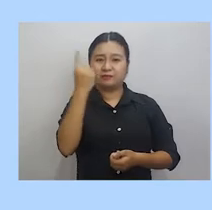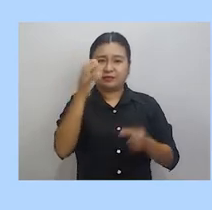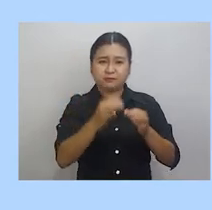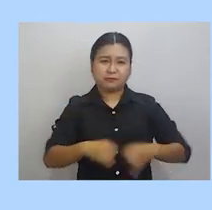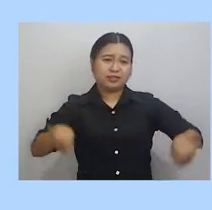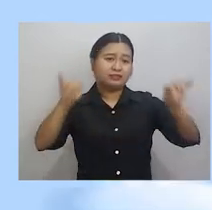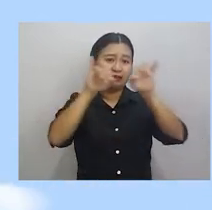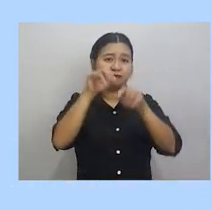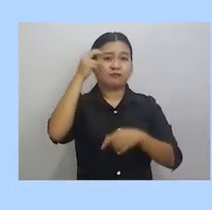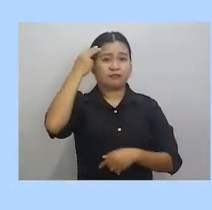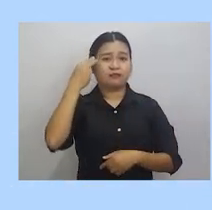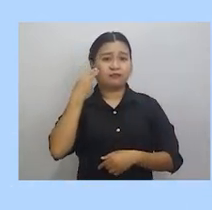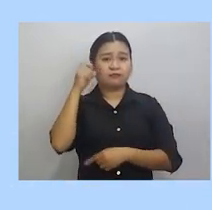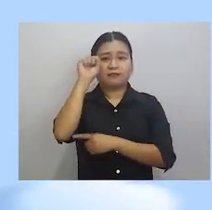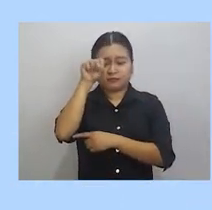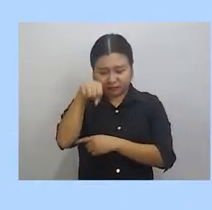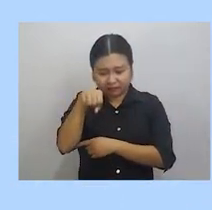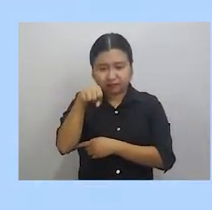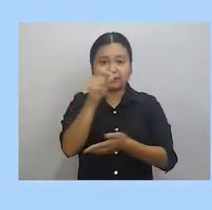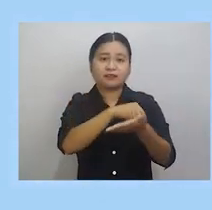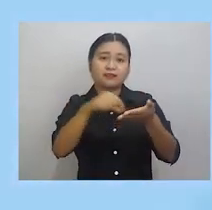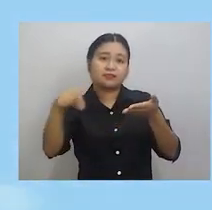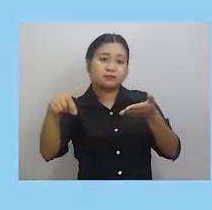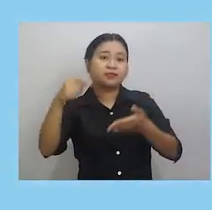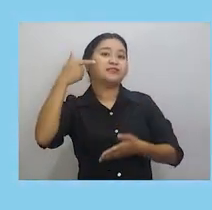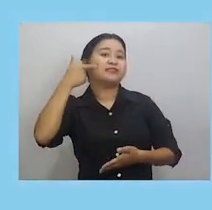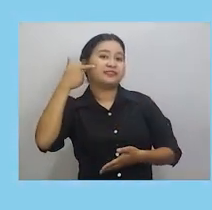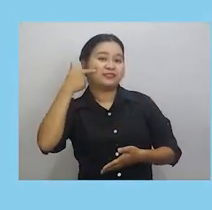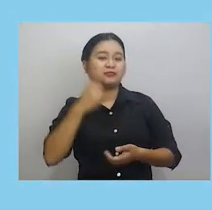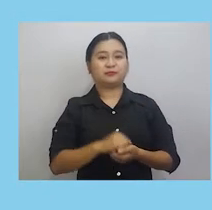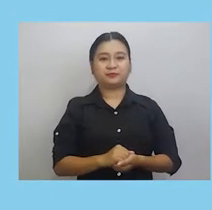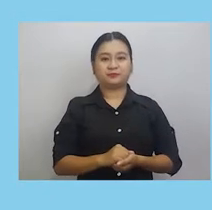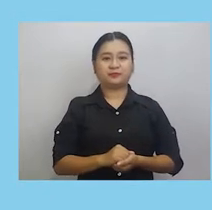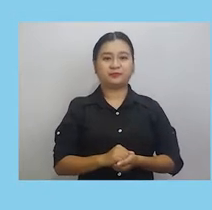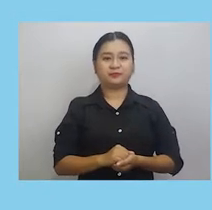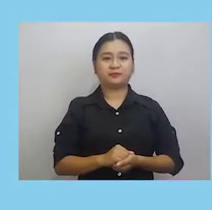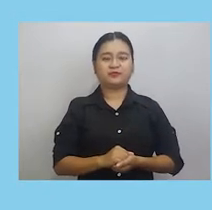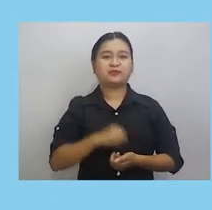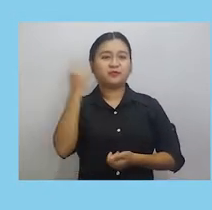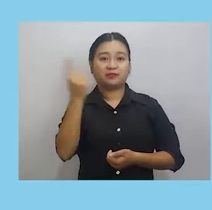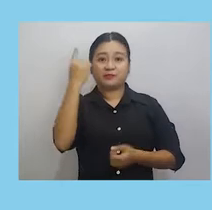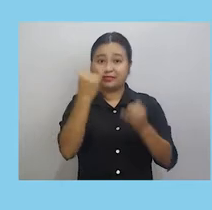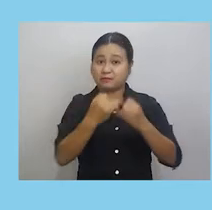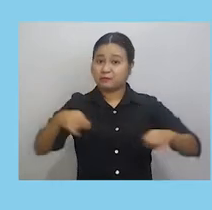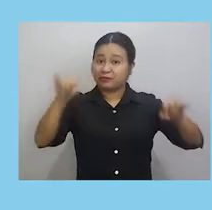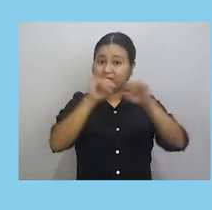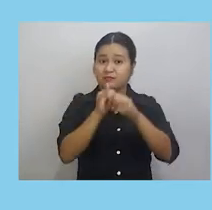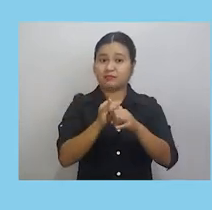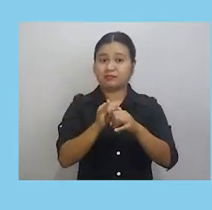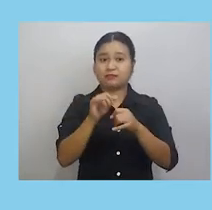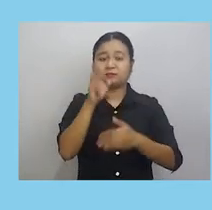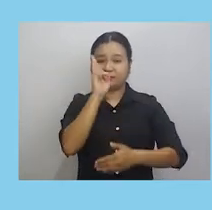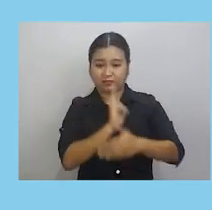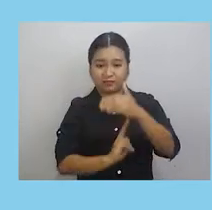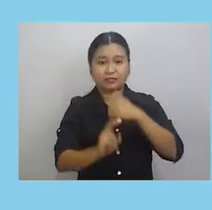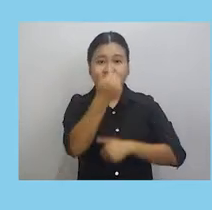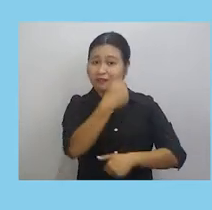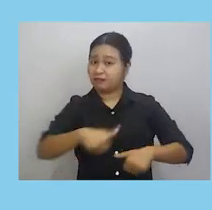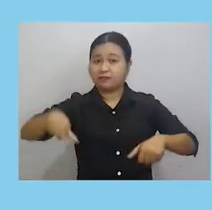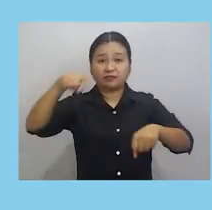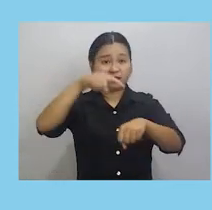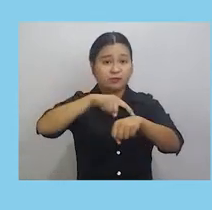pagyuko ni Jerome Nicolas de la Peña. Laging mahalaga ang pagpapakumbaba anumang oras o